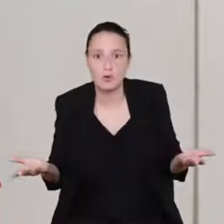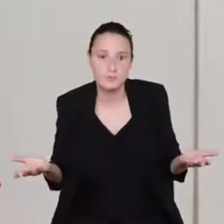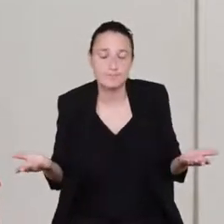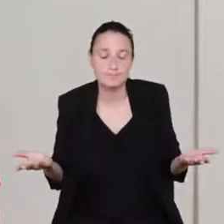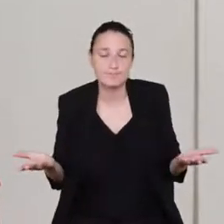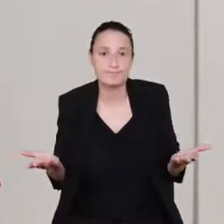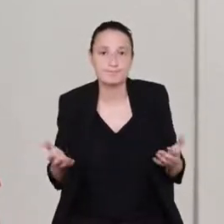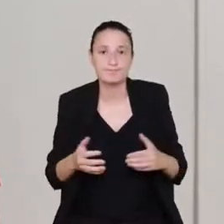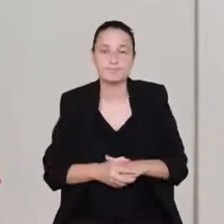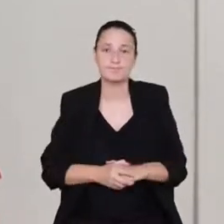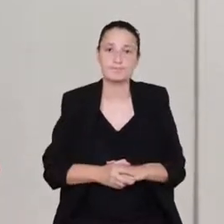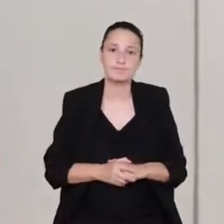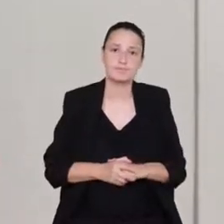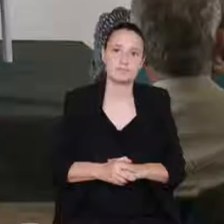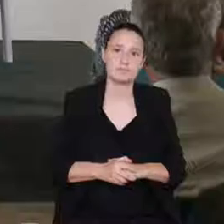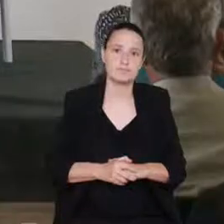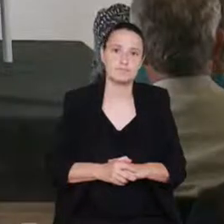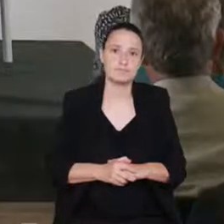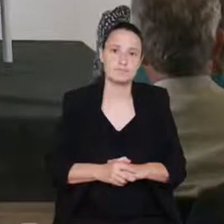jak się wobec tej sytuacji zachować.